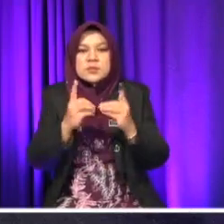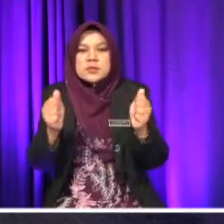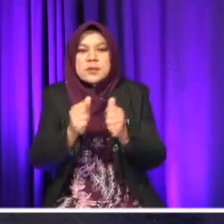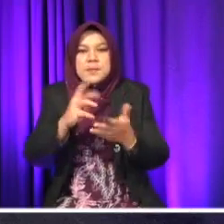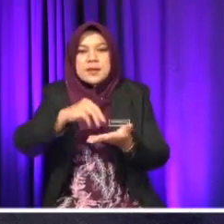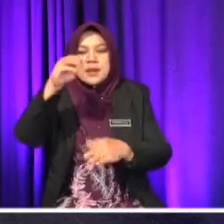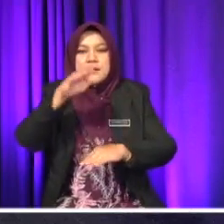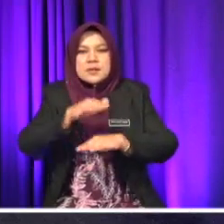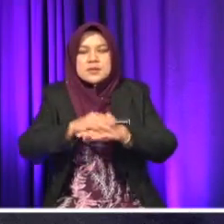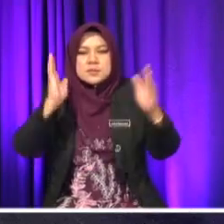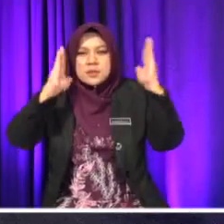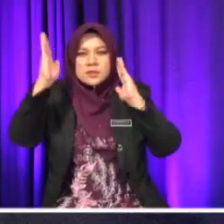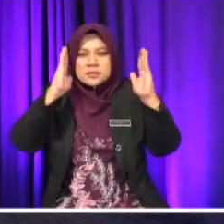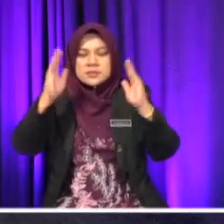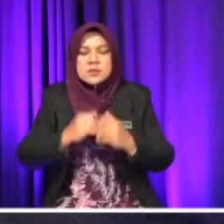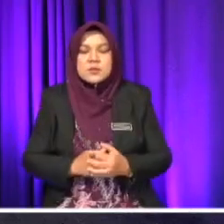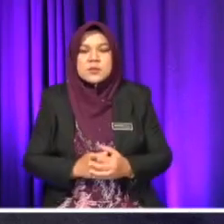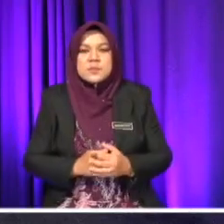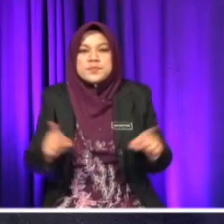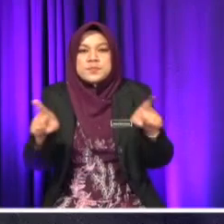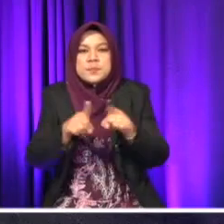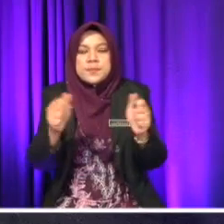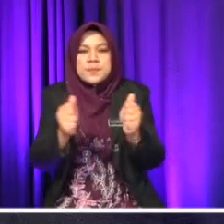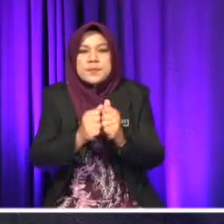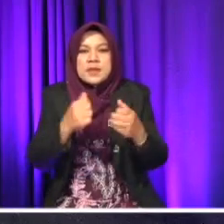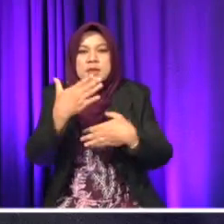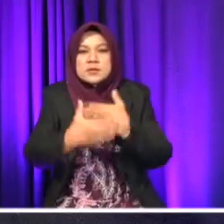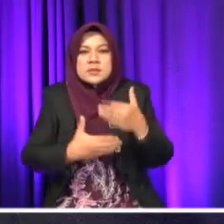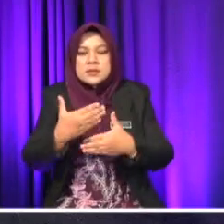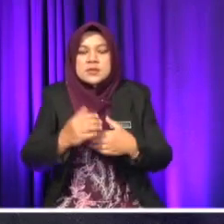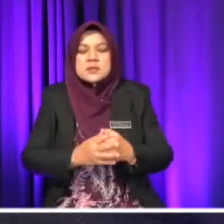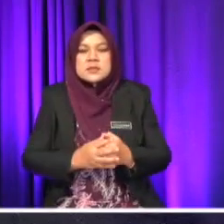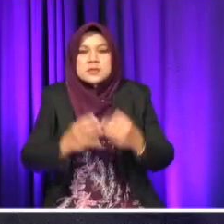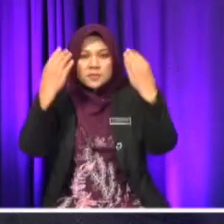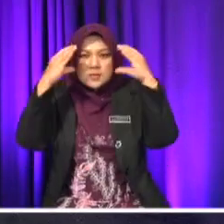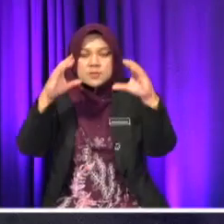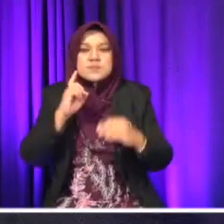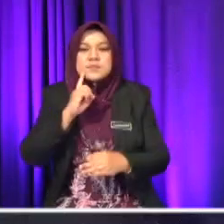bahasa Melayu dan kita juga bersama dengan seorang guru bahasa isyarat persilakan